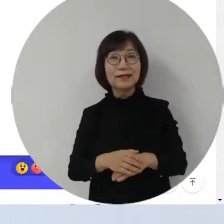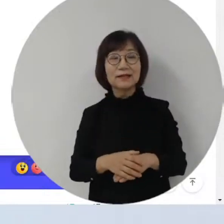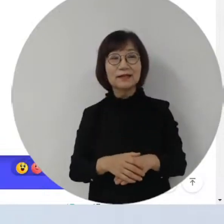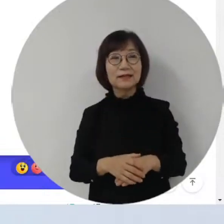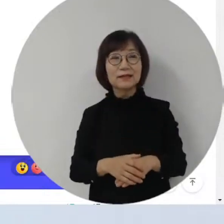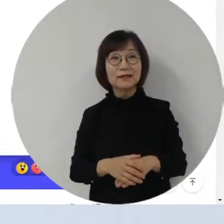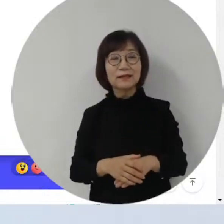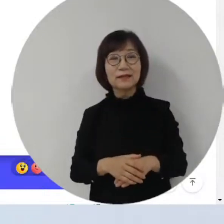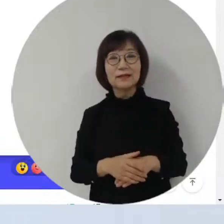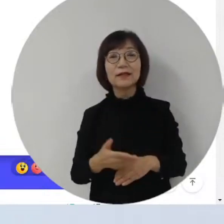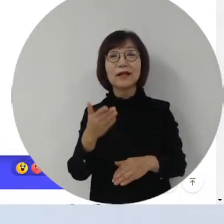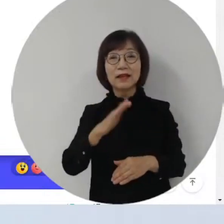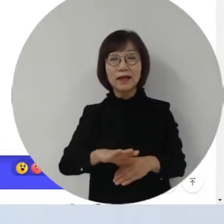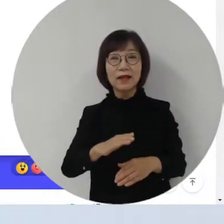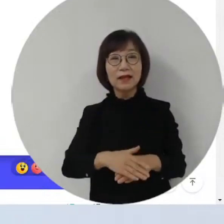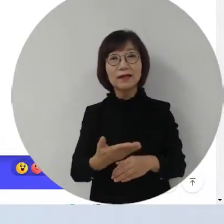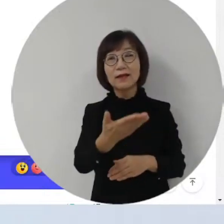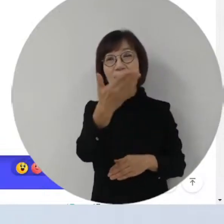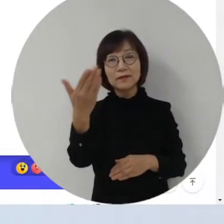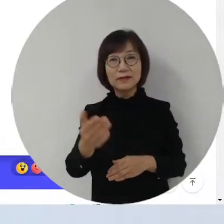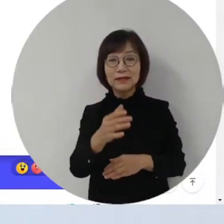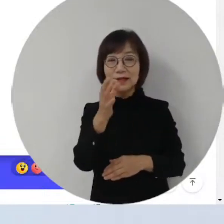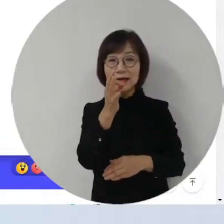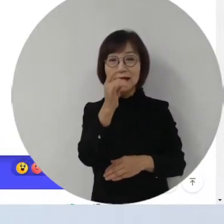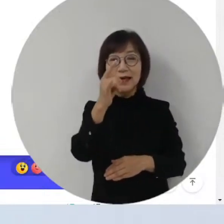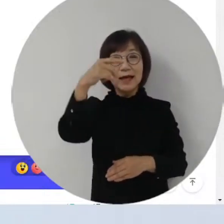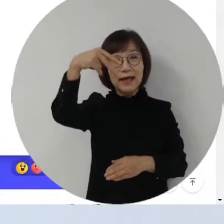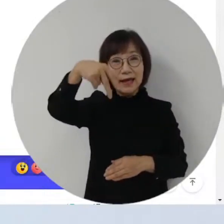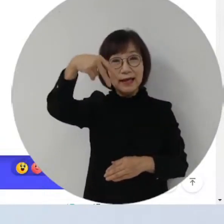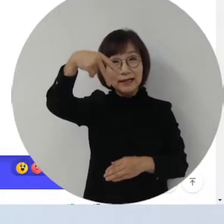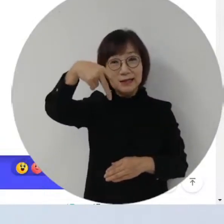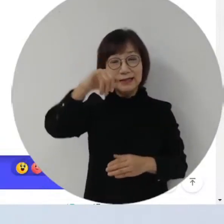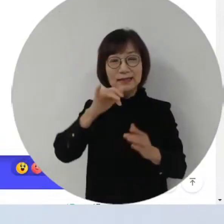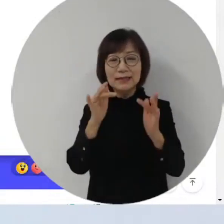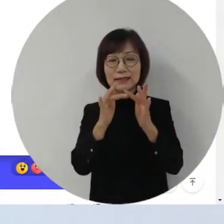부분에 많이 들어가져 있을 겁니다. 항목이.